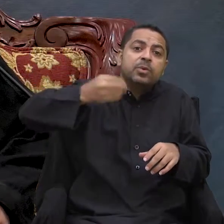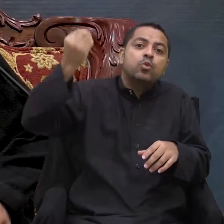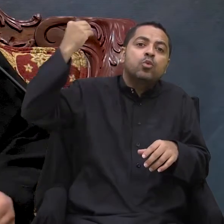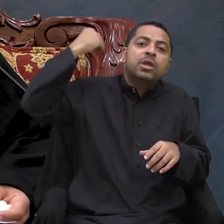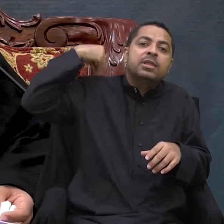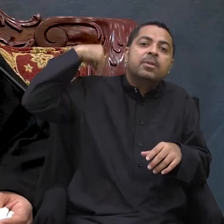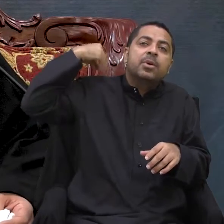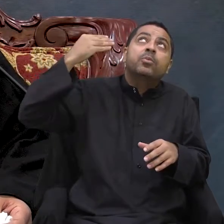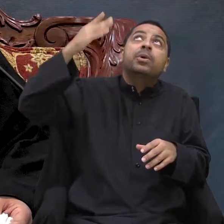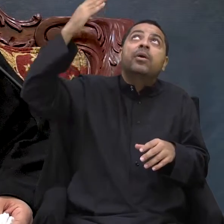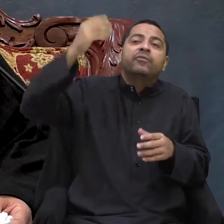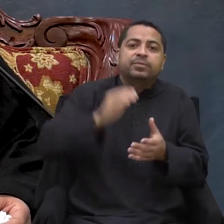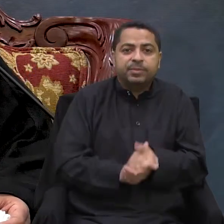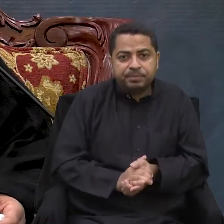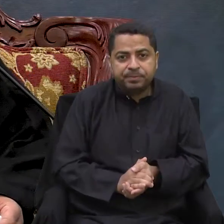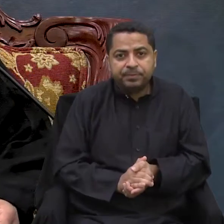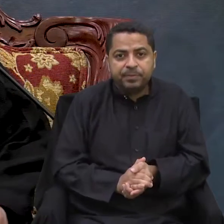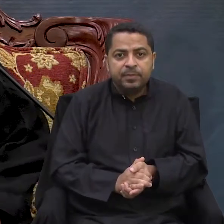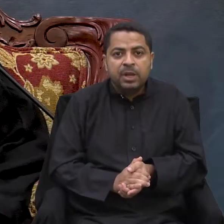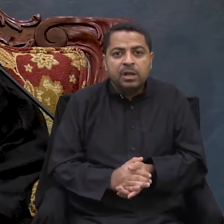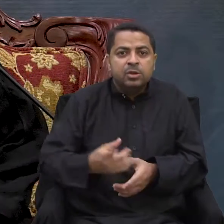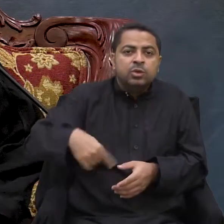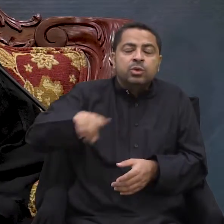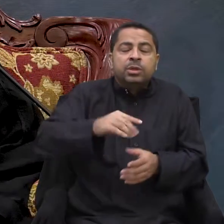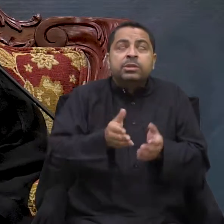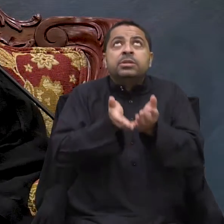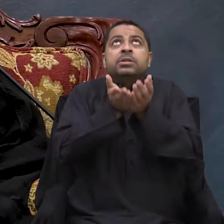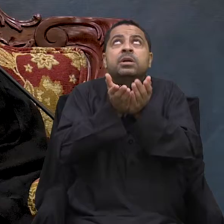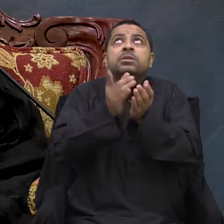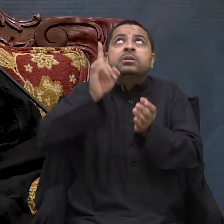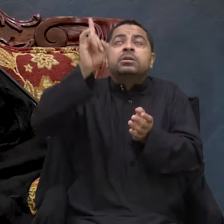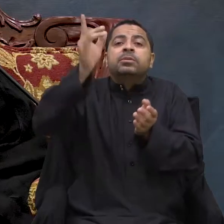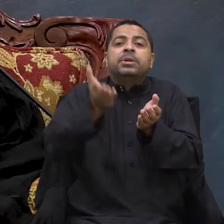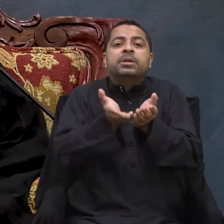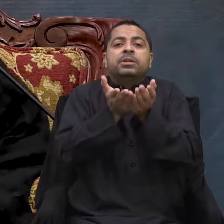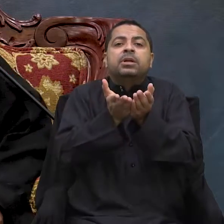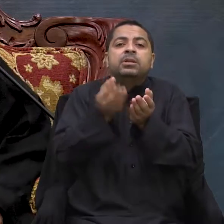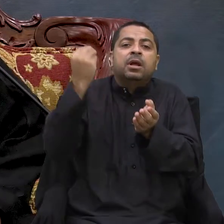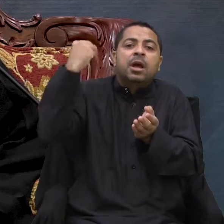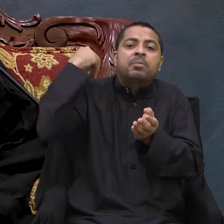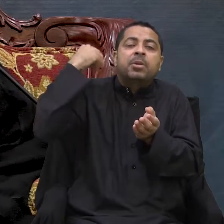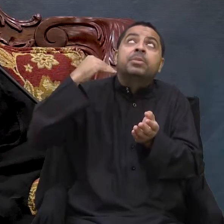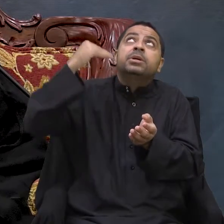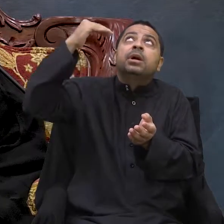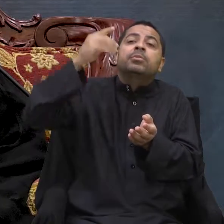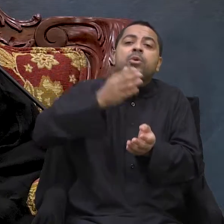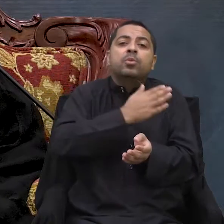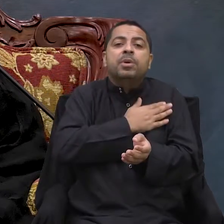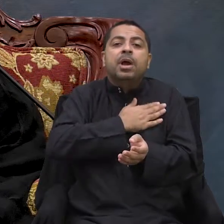ثواب. نسأل الله سبحانه وتعالى أن يجعلنا من أصحاب هذه